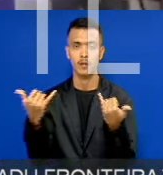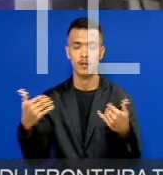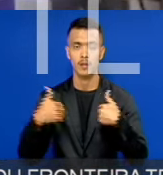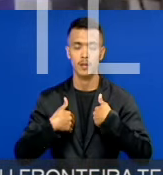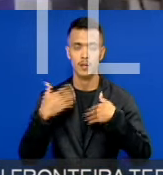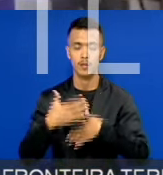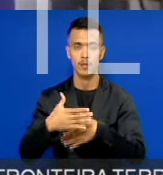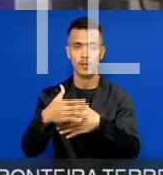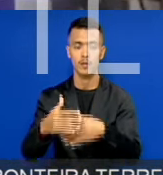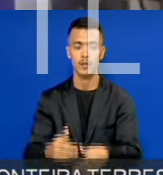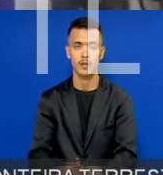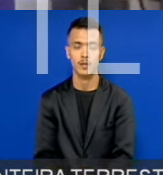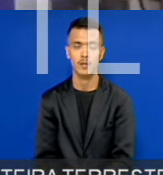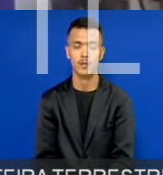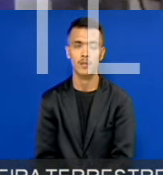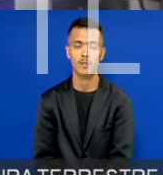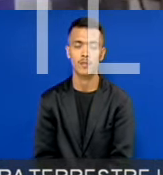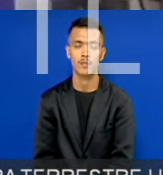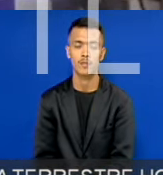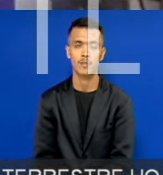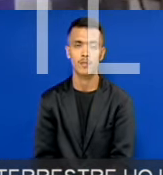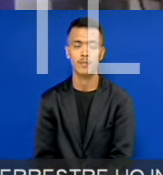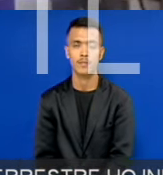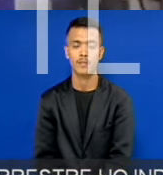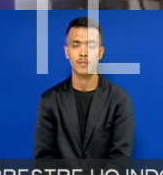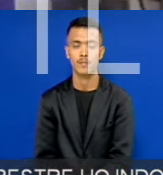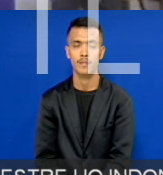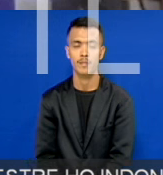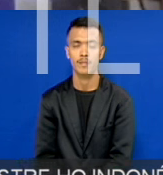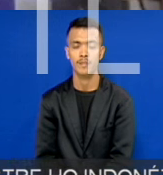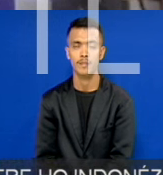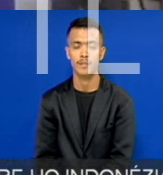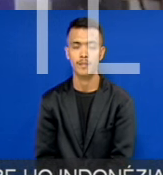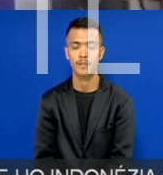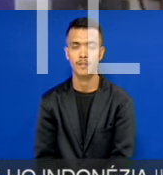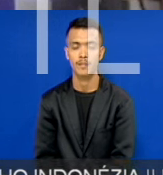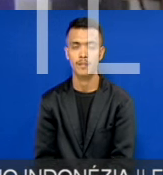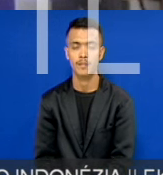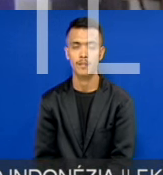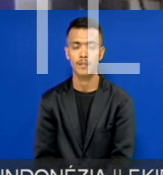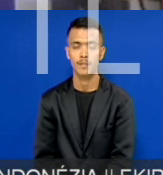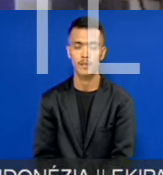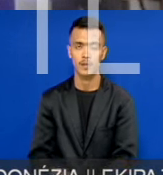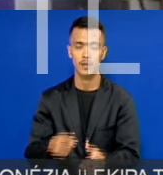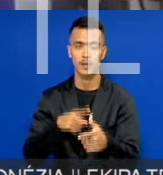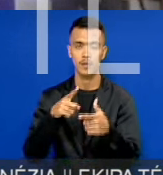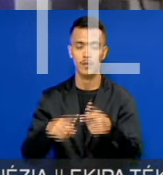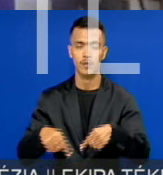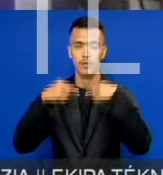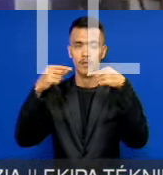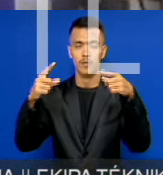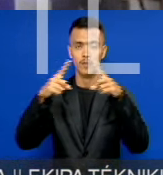lara nih siluri badan para tuh verifikan no despite satu tanggal Mei kuba obras